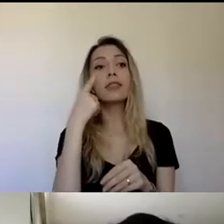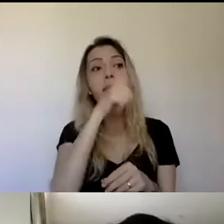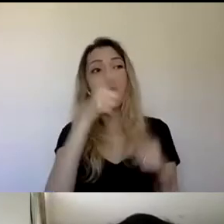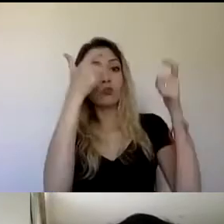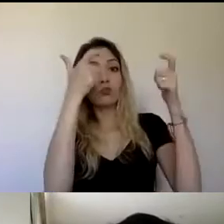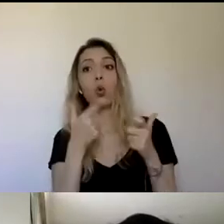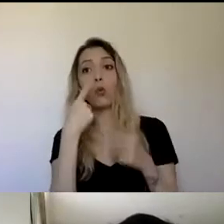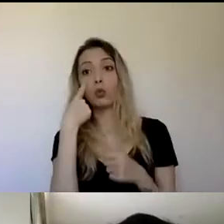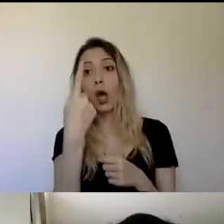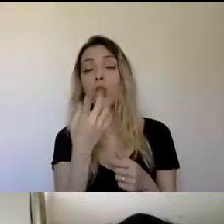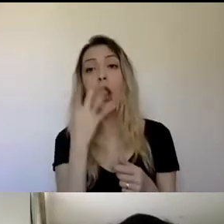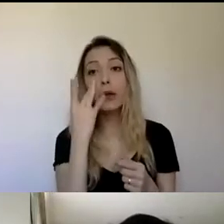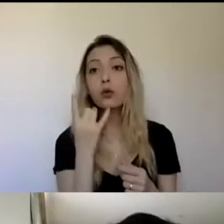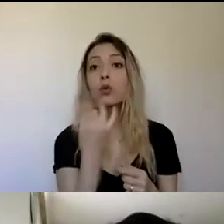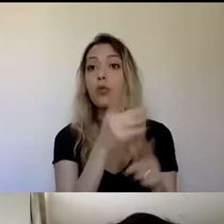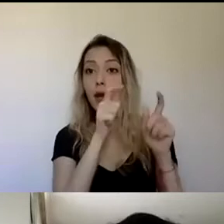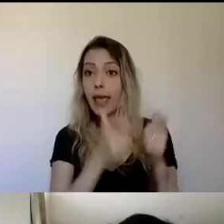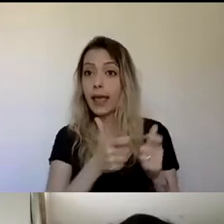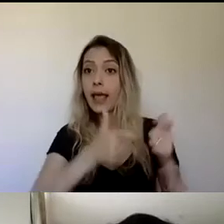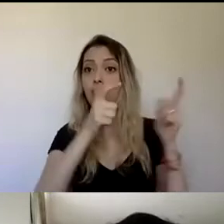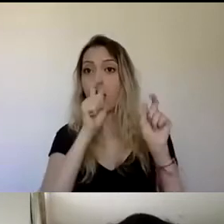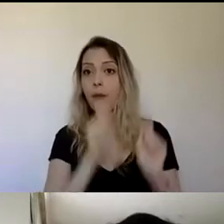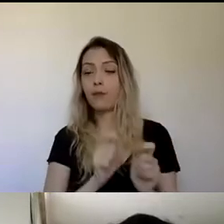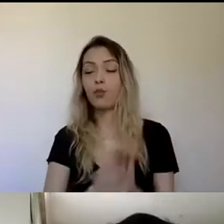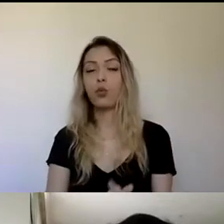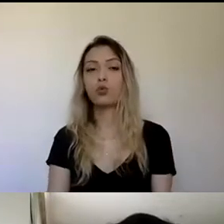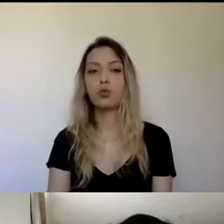göstergelere ulaşıyoruz. Göstergeleri geliştirmemiz gerekiyor.